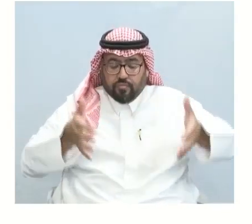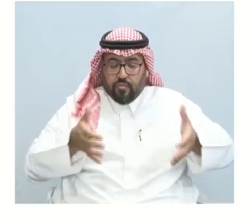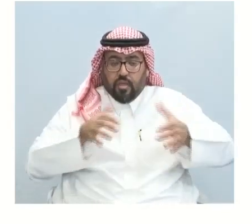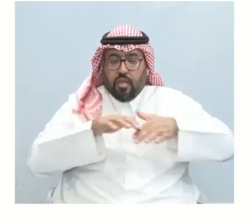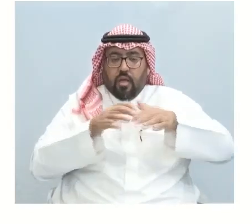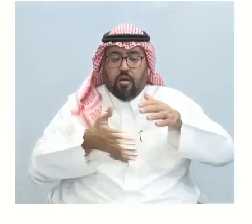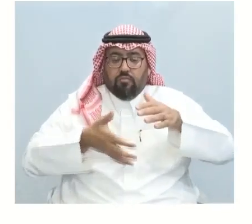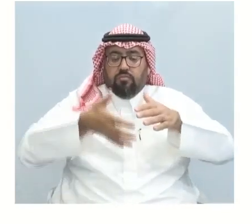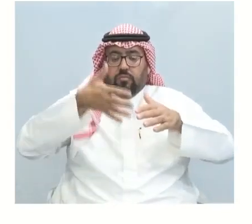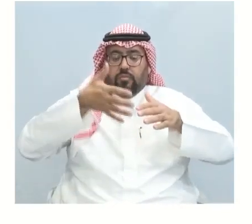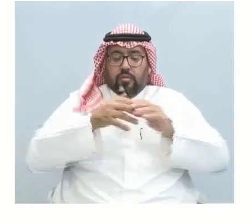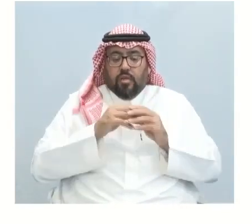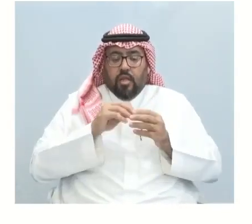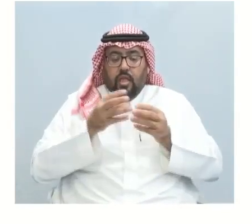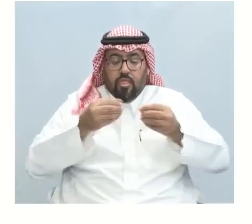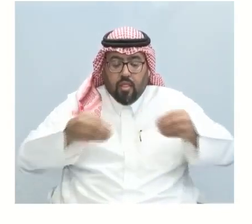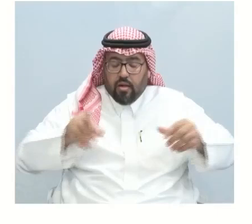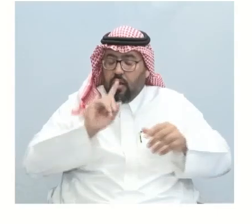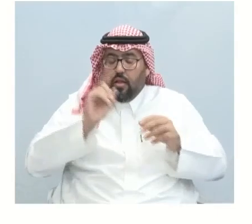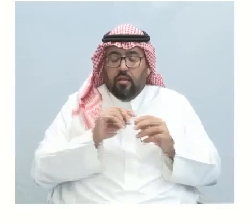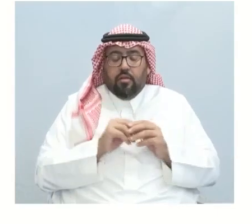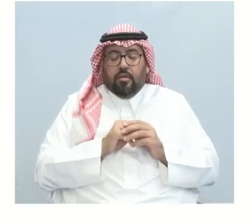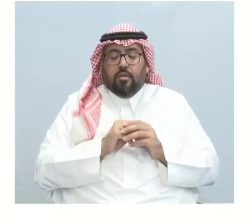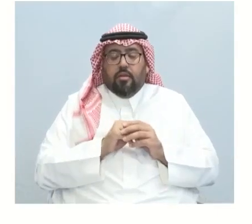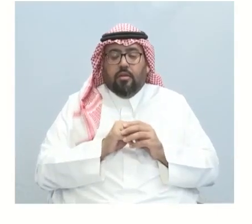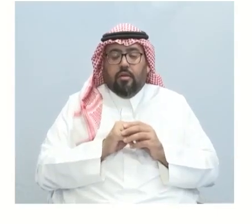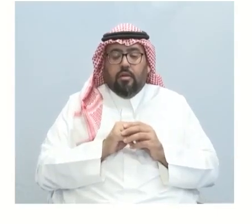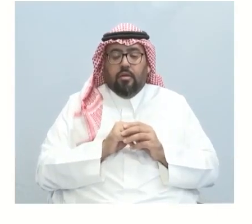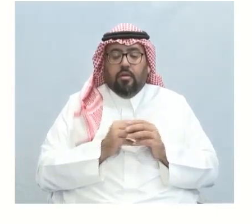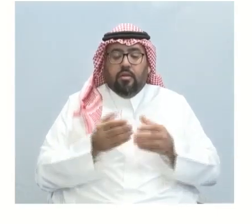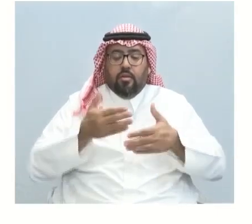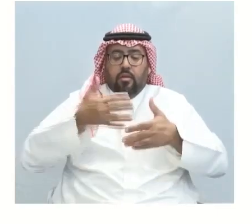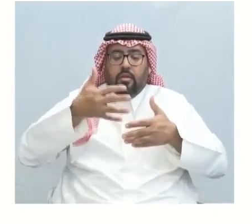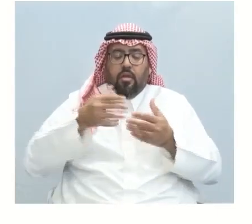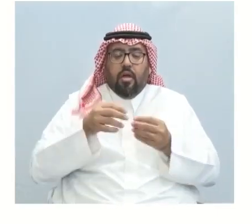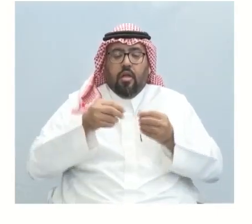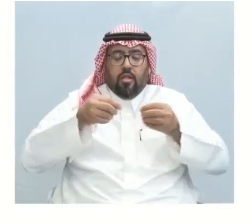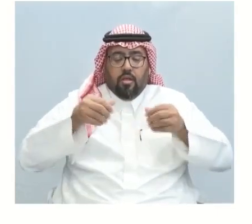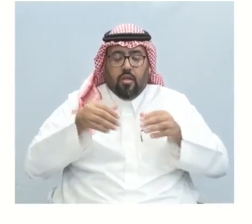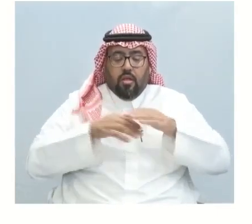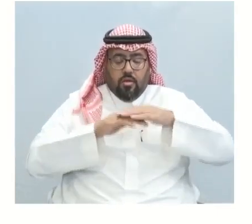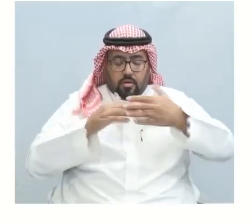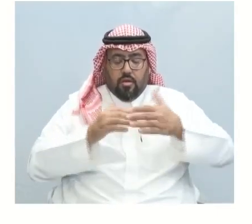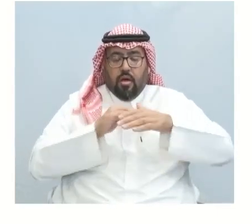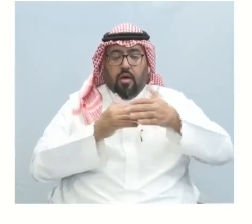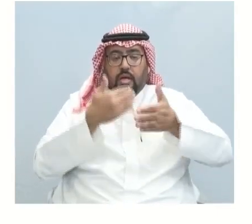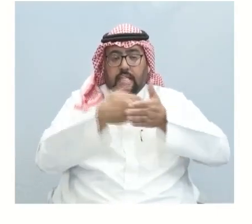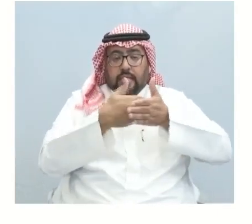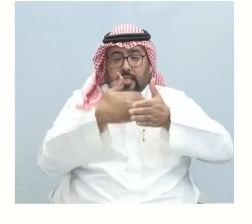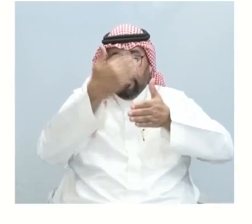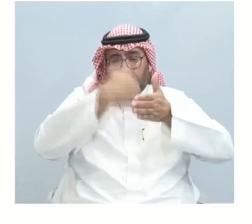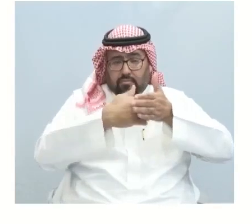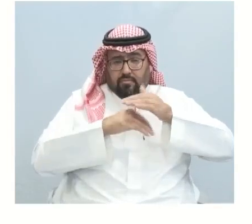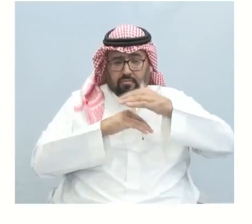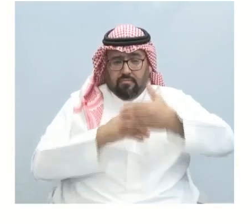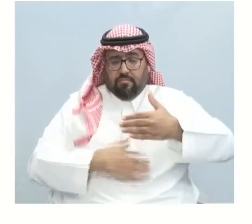مرتفعا كذلك لن يتحلل هذا الجسم الاصفر ايضا تتراكم الدهون في بطانه الرحم وتبدا